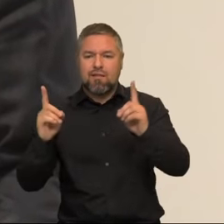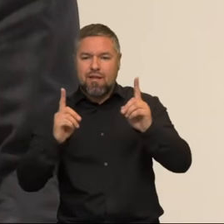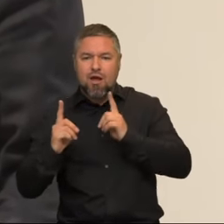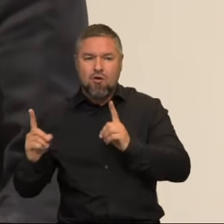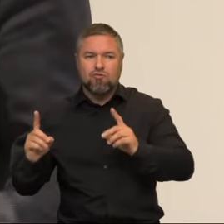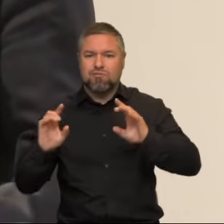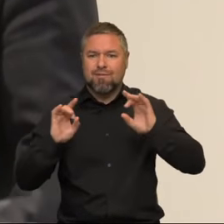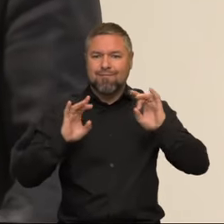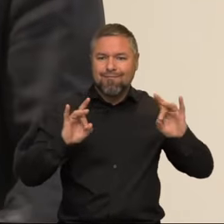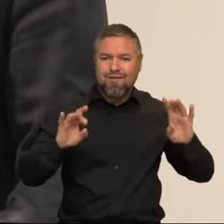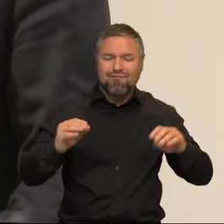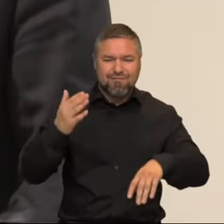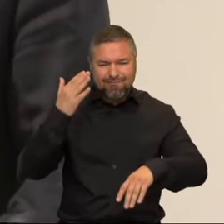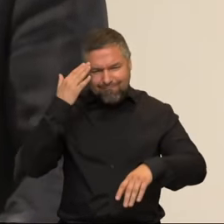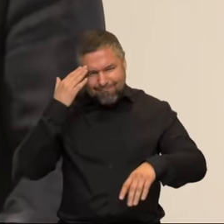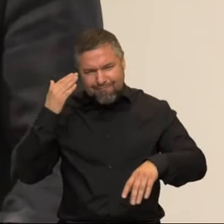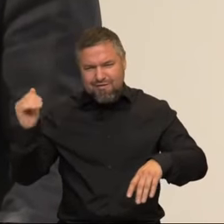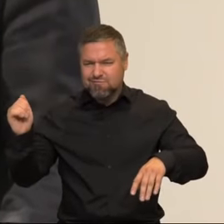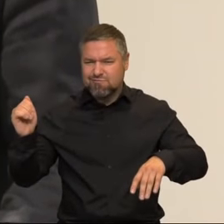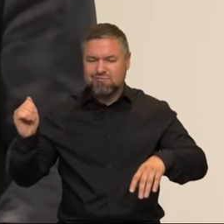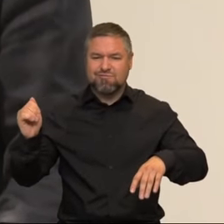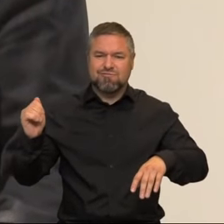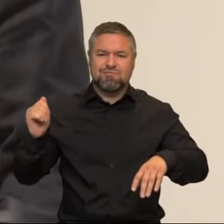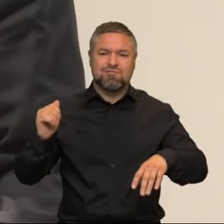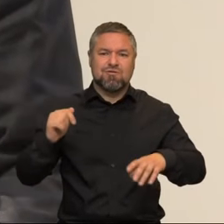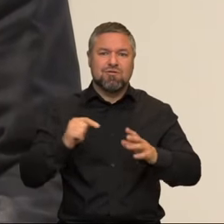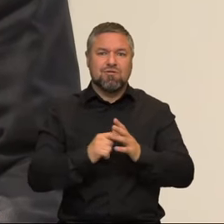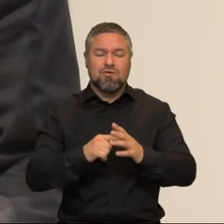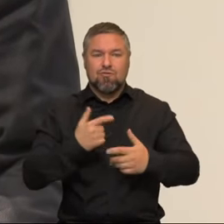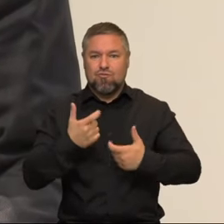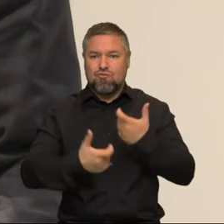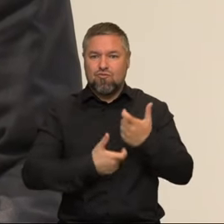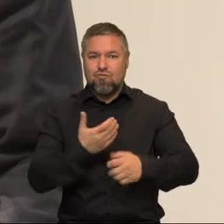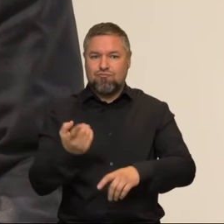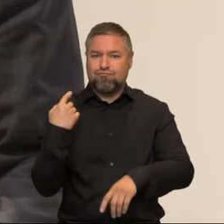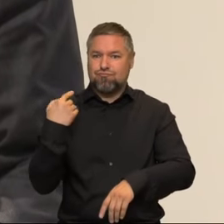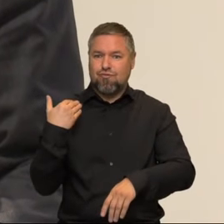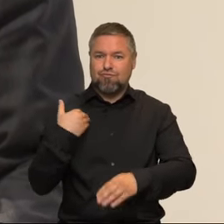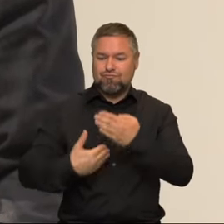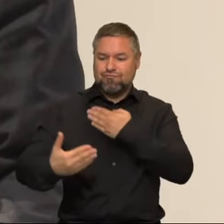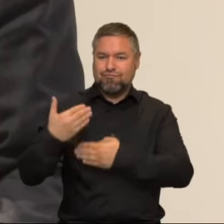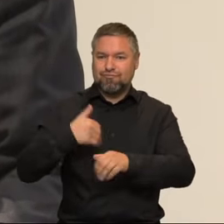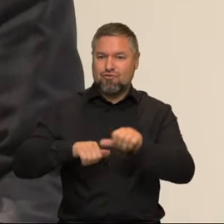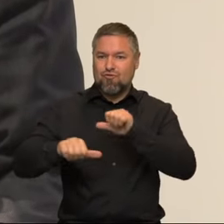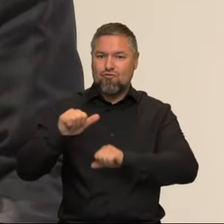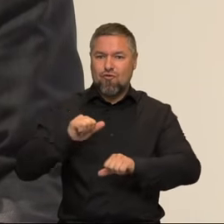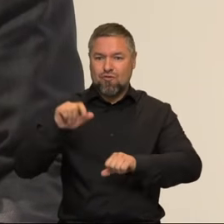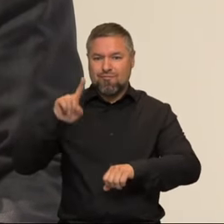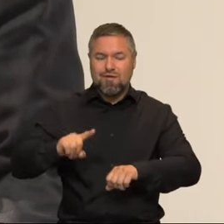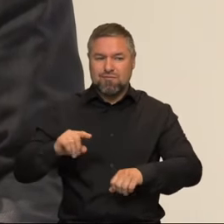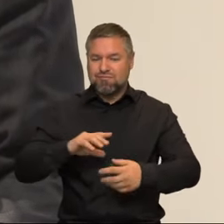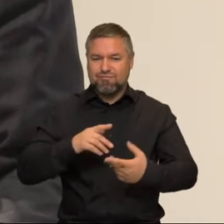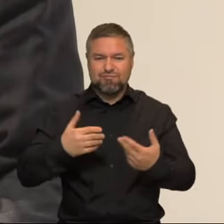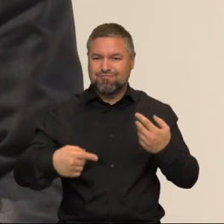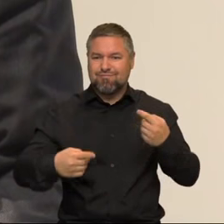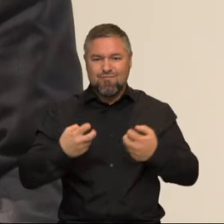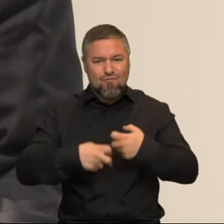nauczycielami, profesorami, mistrzami, które były zaburzone w ostatnich